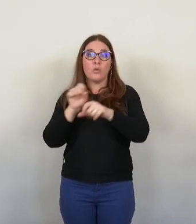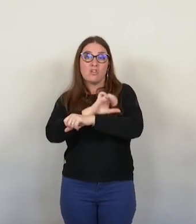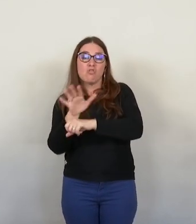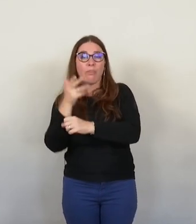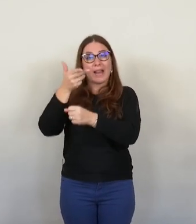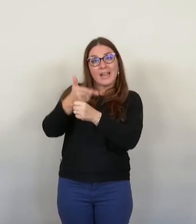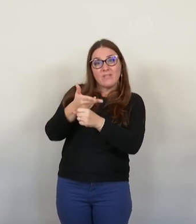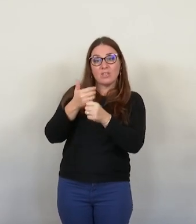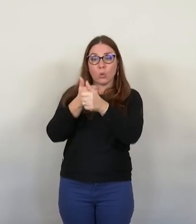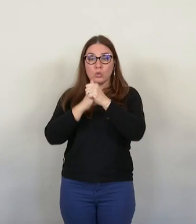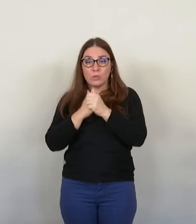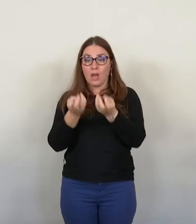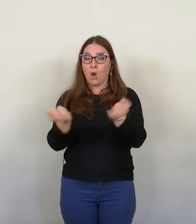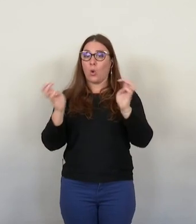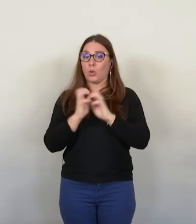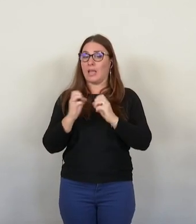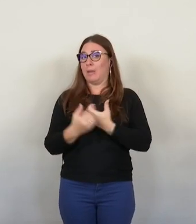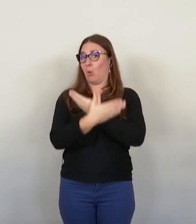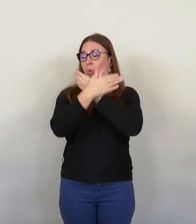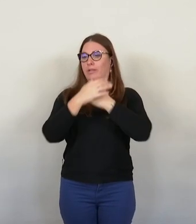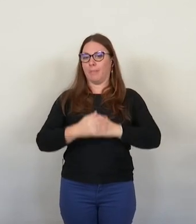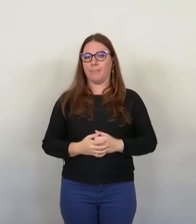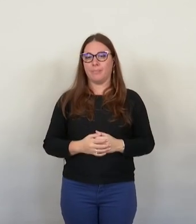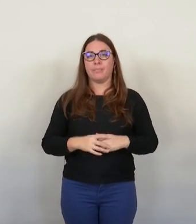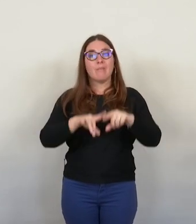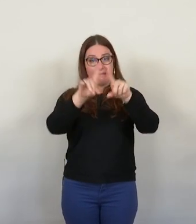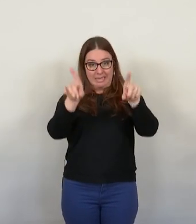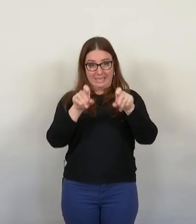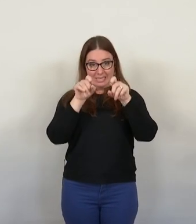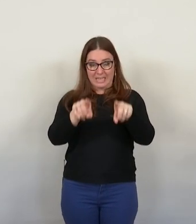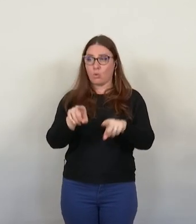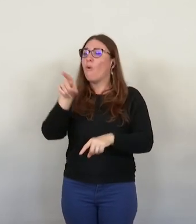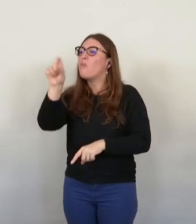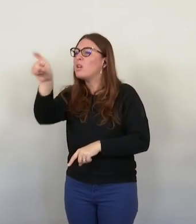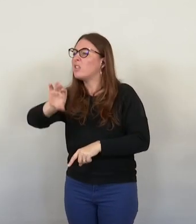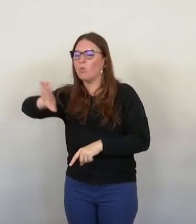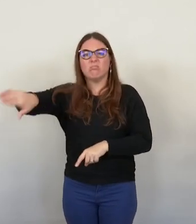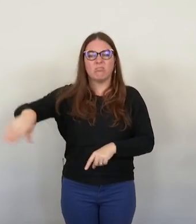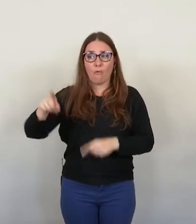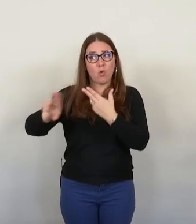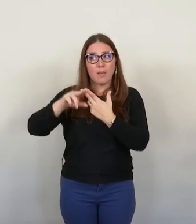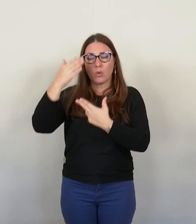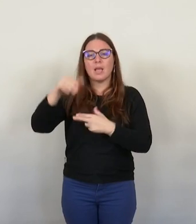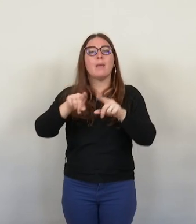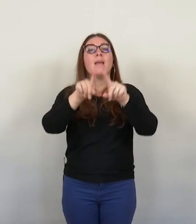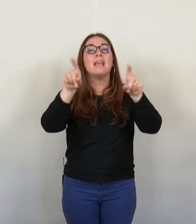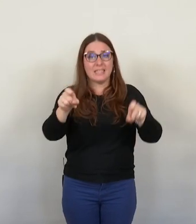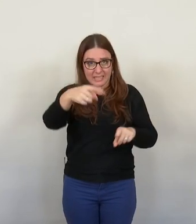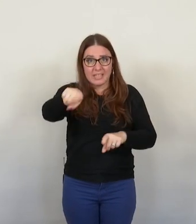conseil métropolitain mais j'ai une question que je pose au grenoblois je la pose pas vous-même bien que c'est vous qui ayez la